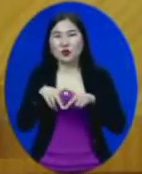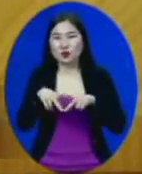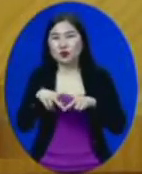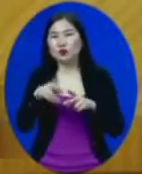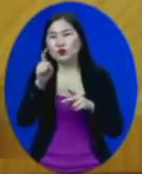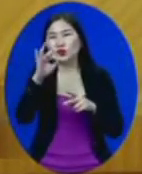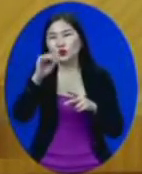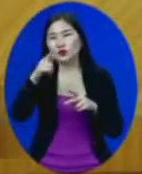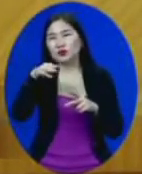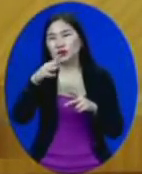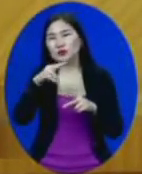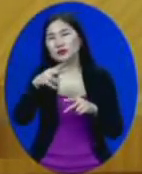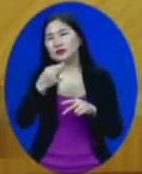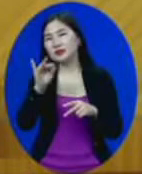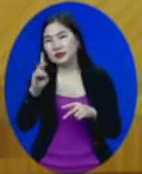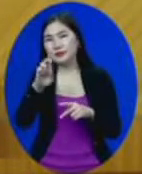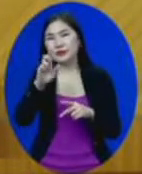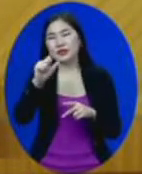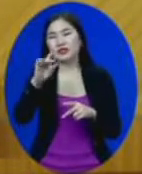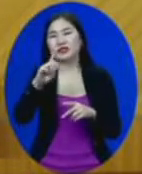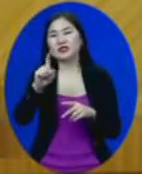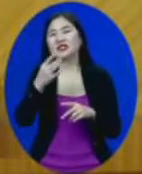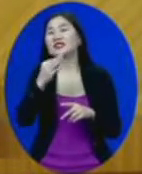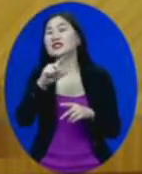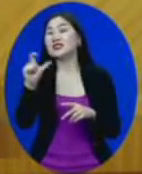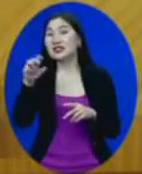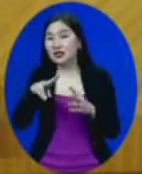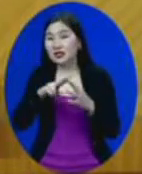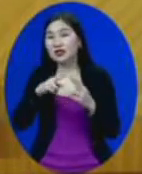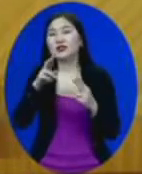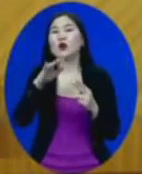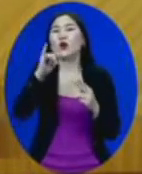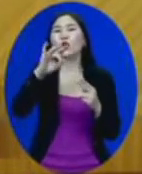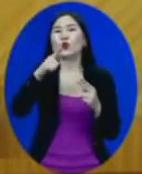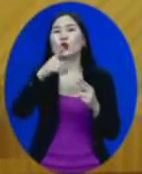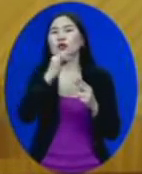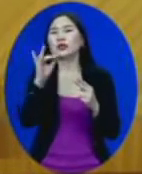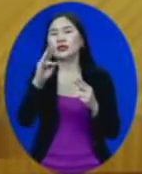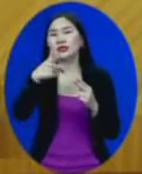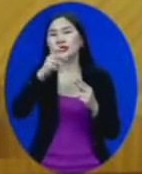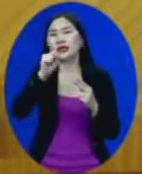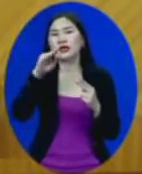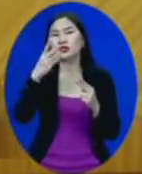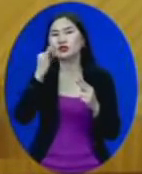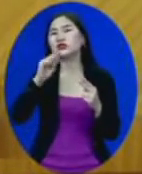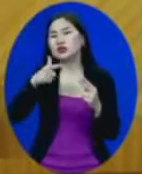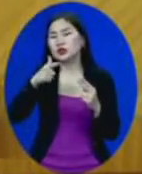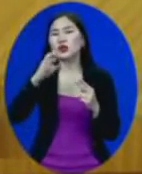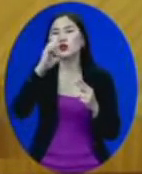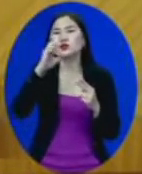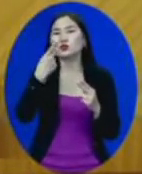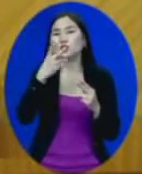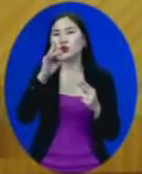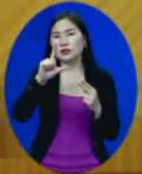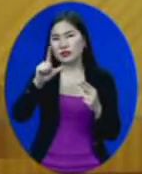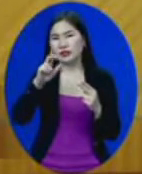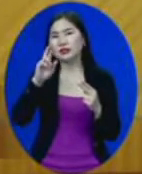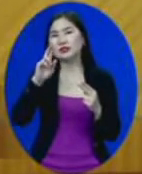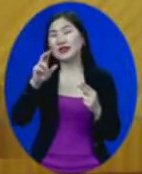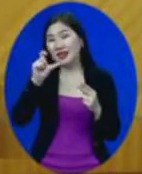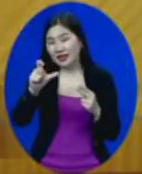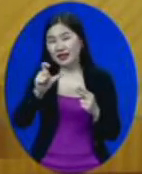дундаа ургийн гажгийн эрт илрүүлэлтэнд нөлөөтэйхэн анхаарах чая гэдэг энэ хүсэлтийг мөн тавилаа. За мөн сүрээтэй тэмцэх тал дээр бас зайлшгүй анхаарах шаардлага